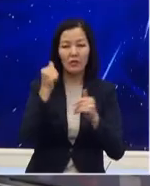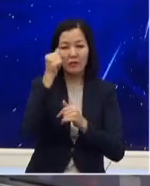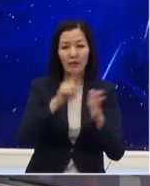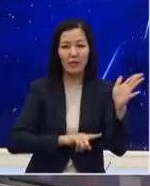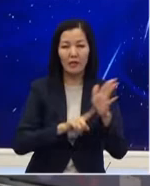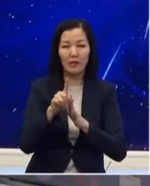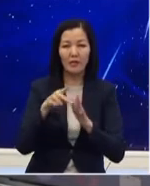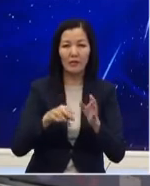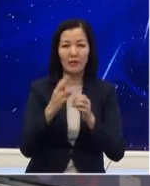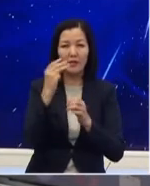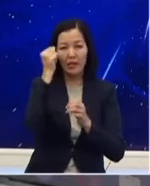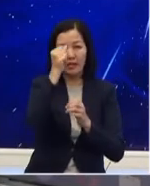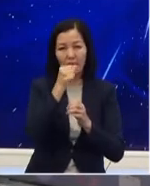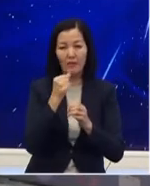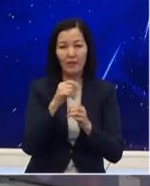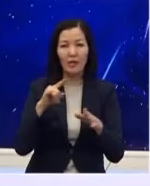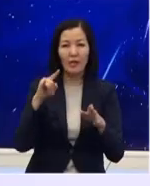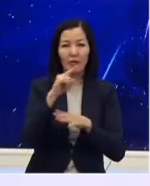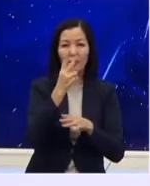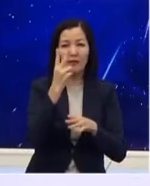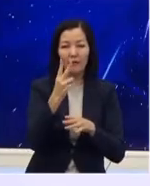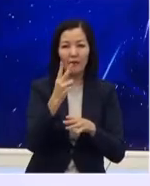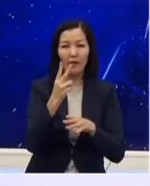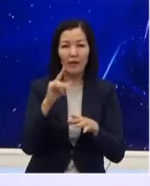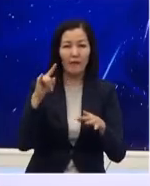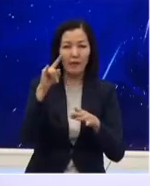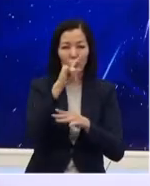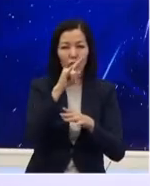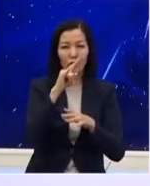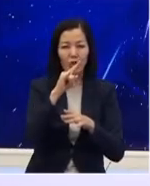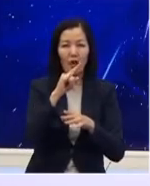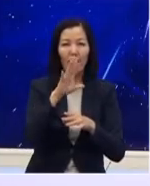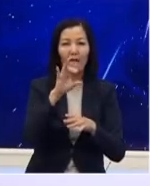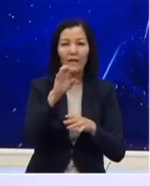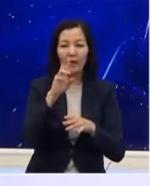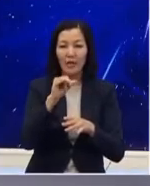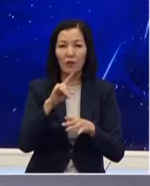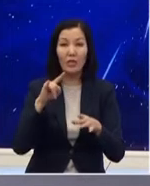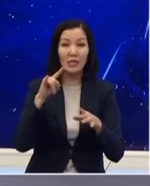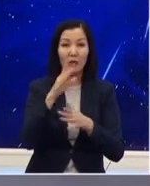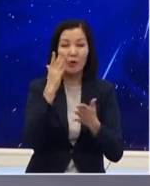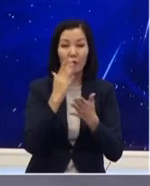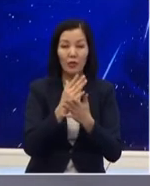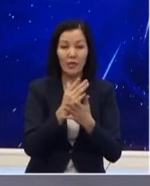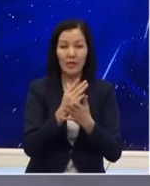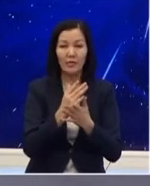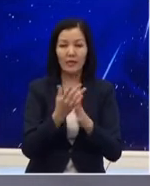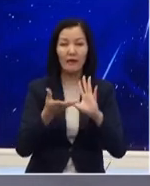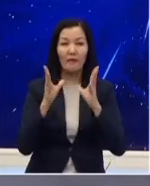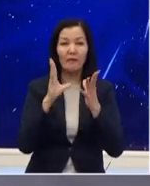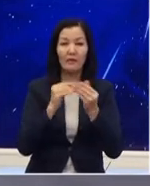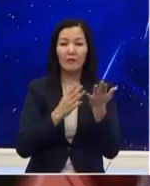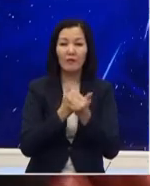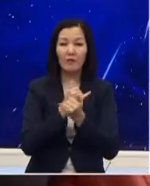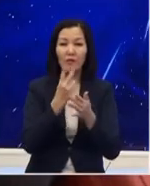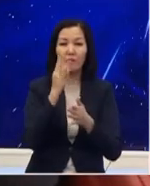а в 2013 на ее базе появились две единицы воздушного транспорта – вертолет и самолет. За 10 месяцев текущего года было совершено